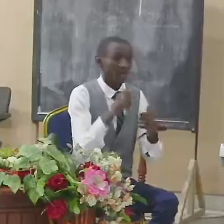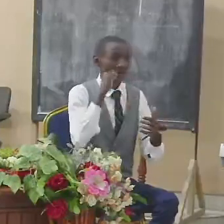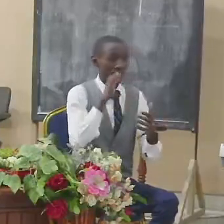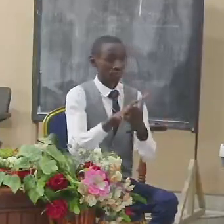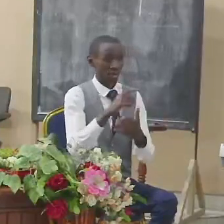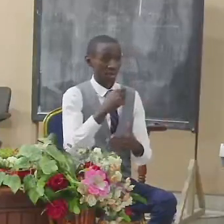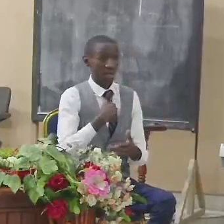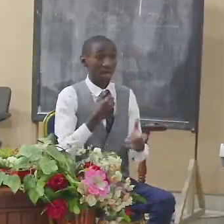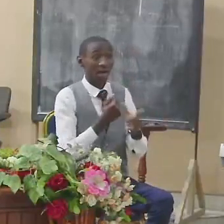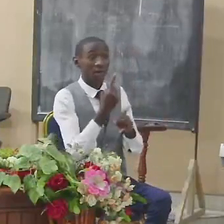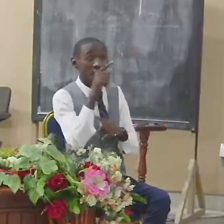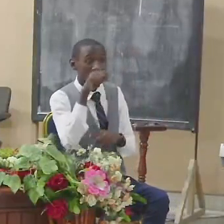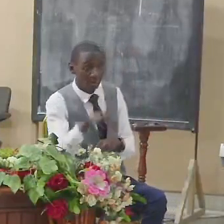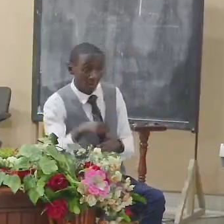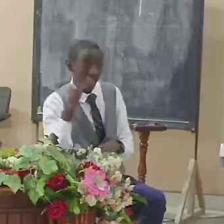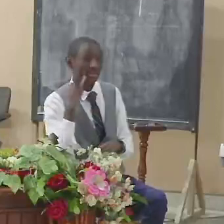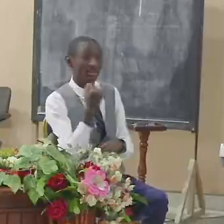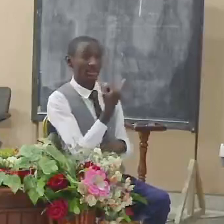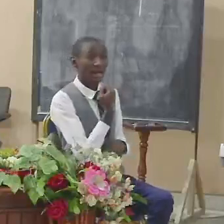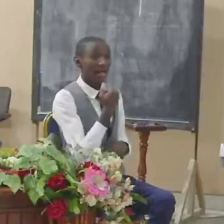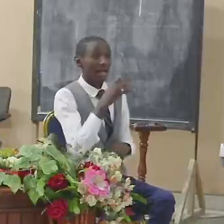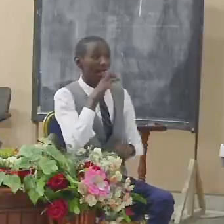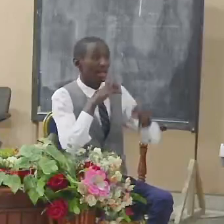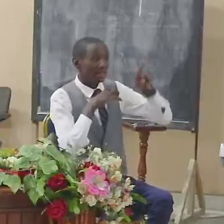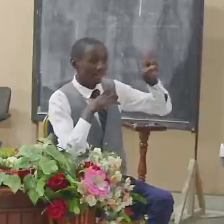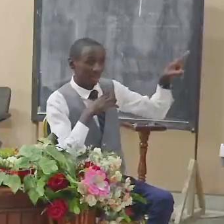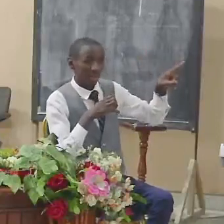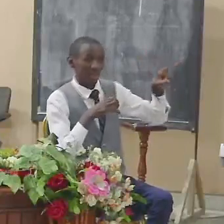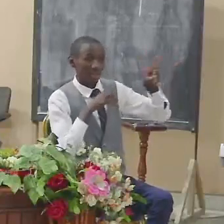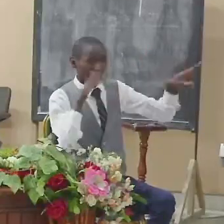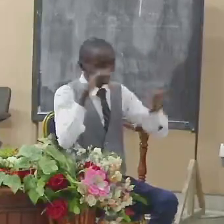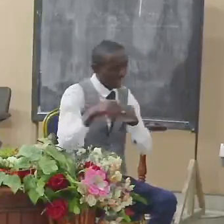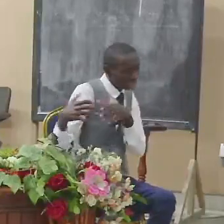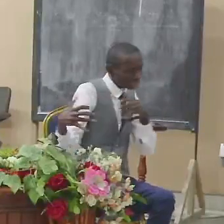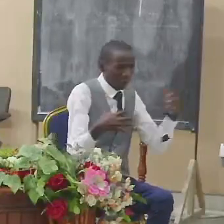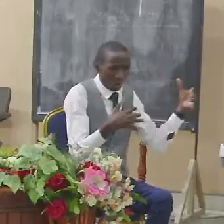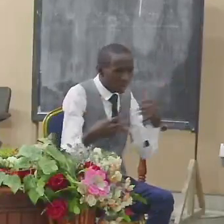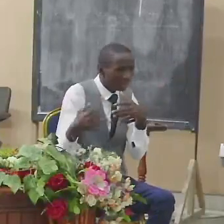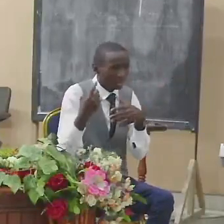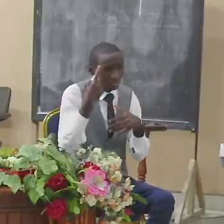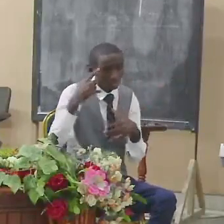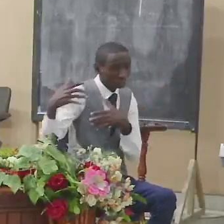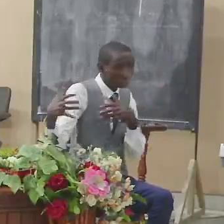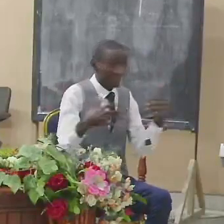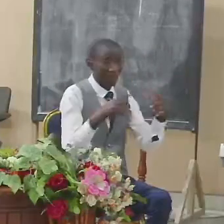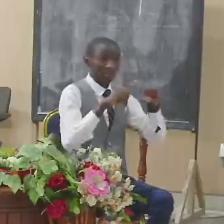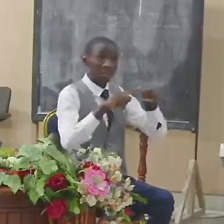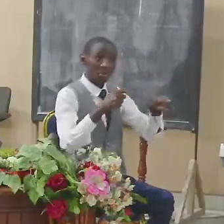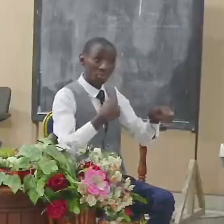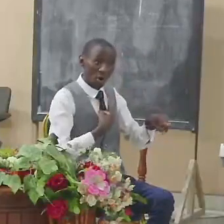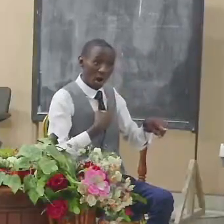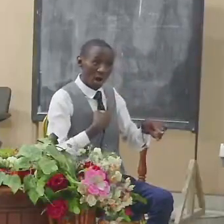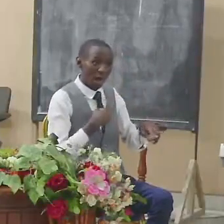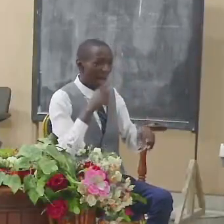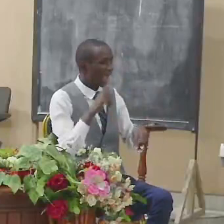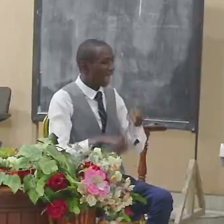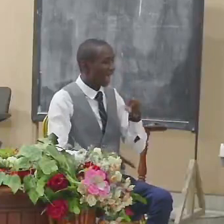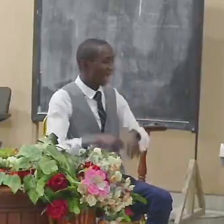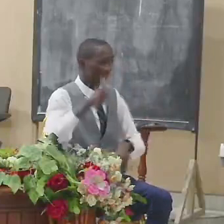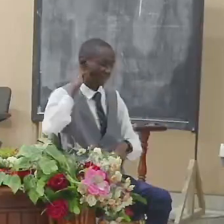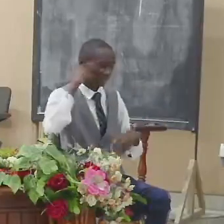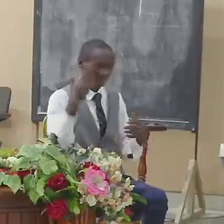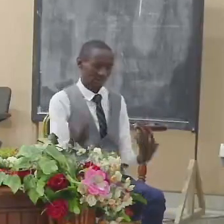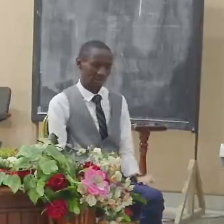Alors que Israël. Na japo Israël. Elle a rasé quand. Iko mu. En train de combattre. Iko mkambi mvita hapana. Hapana mimi